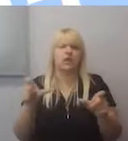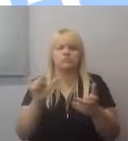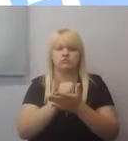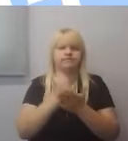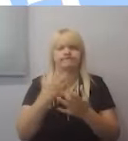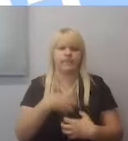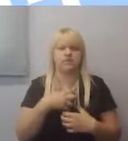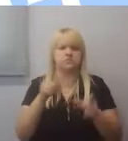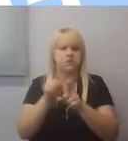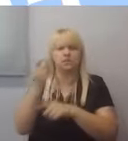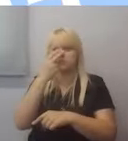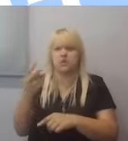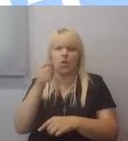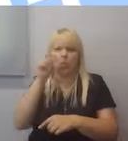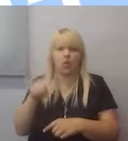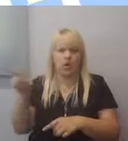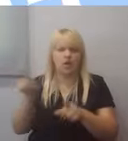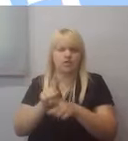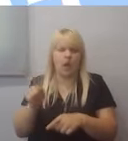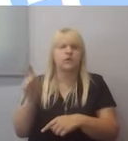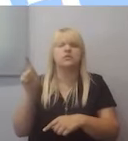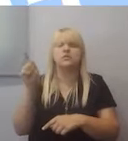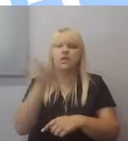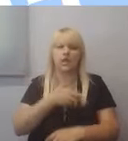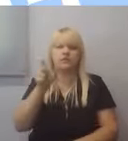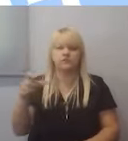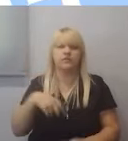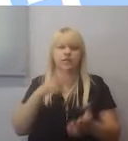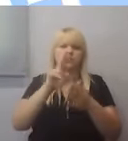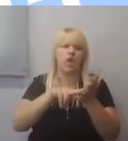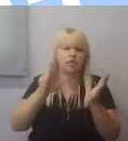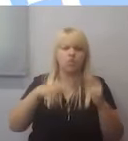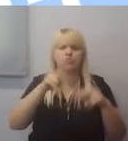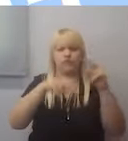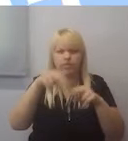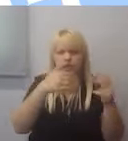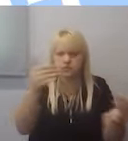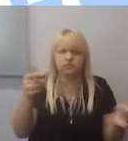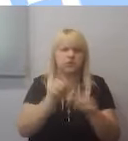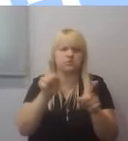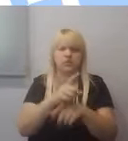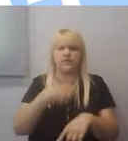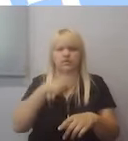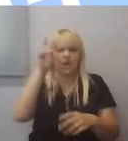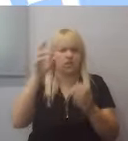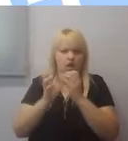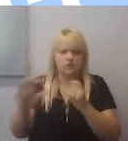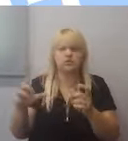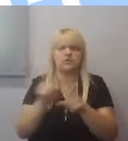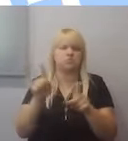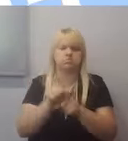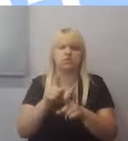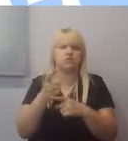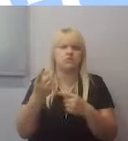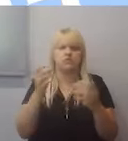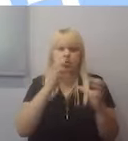gadiem karā arī tepat iedzīvotājiem vajadzīgas kaut kādas atļaujas būvniecība iedzīvotājiem vajadzīgai tpat kanalizācija sakarī un tā tālāk attiecīgi